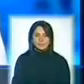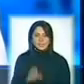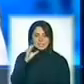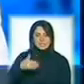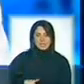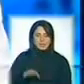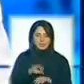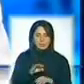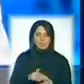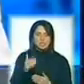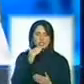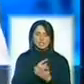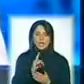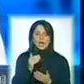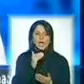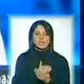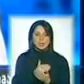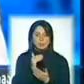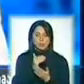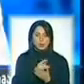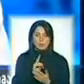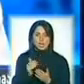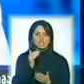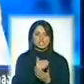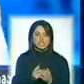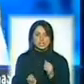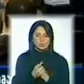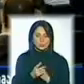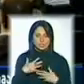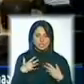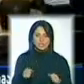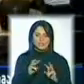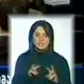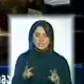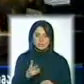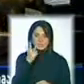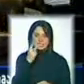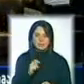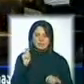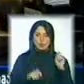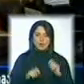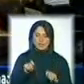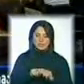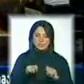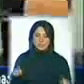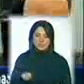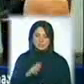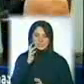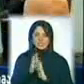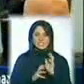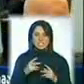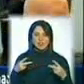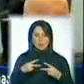Se hepatitis მკურნალობის შედეგები რა ეტაპზეა პროგრამა და რა შედეგები ამ კუთხით ჯანდაცვის სამინისტრომ სამდღიანი კონფერენცია გახსნა.